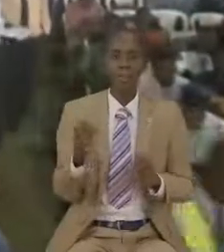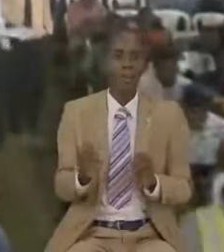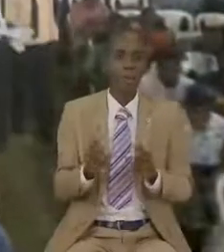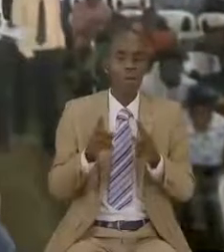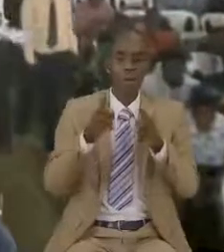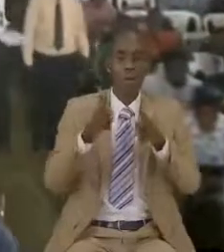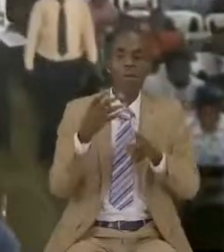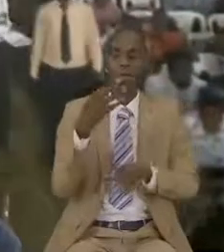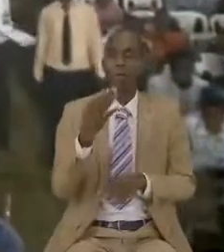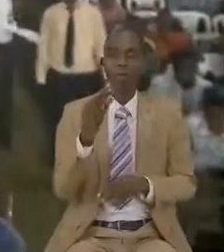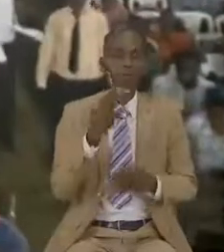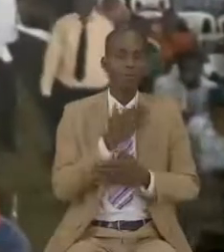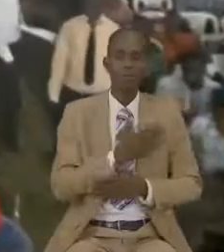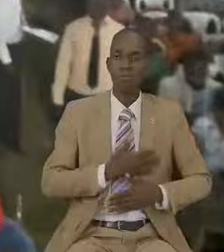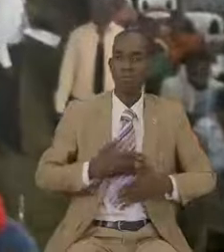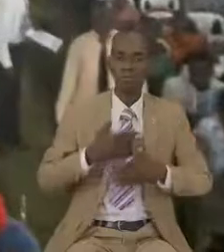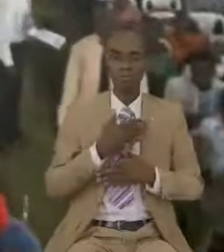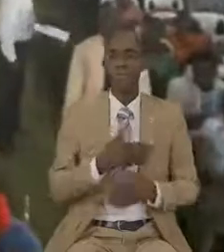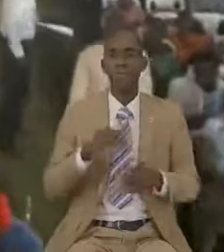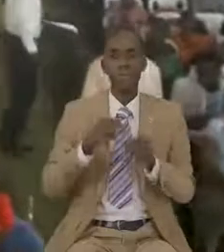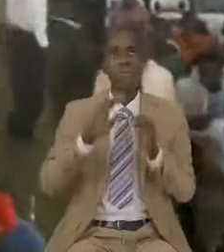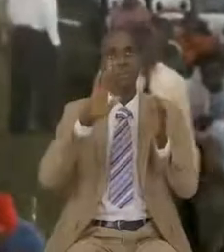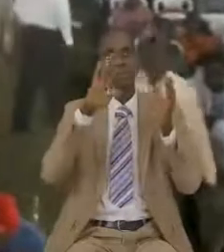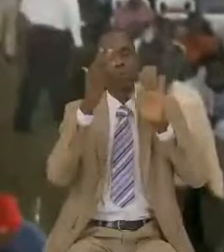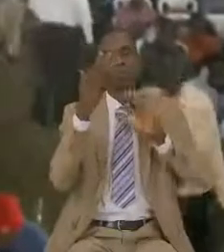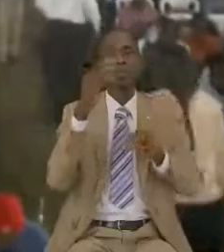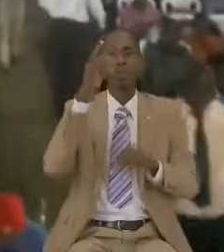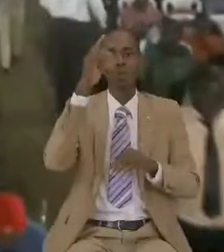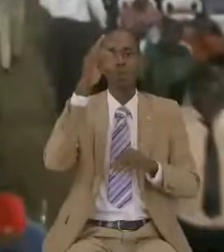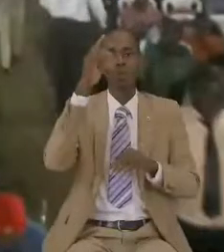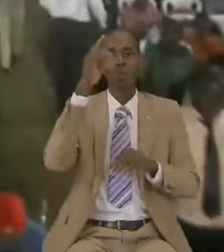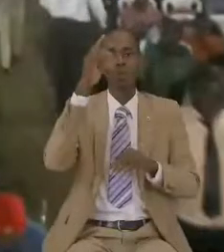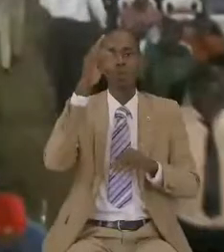un autre moment de festivité où le serviteur de Dieu